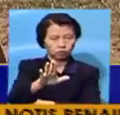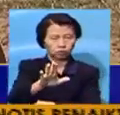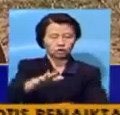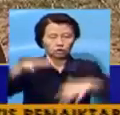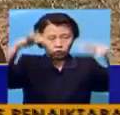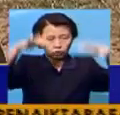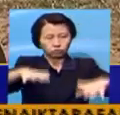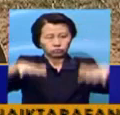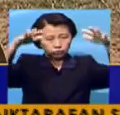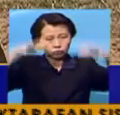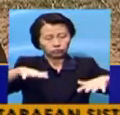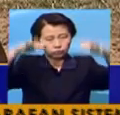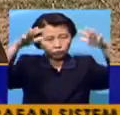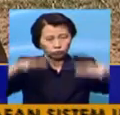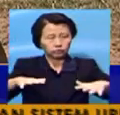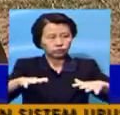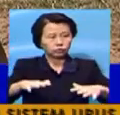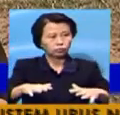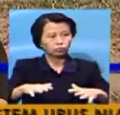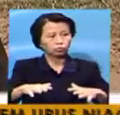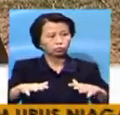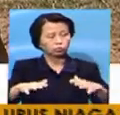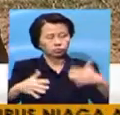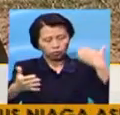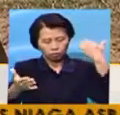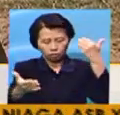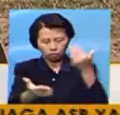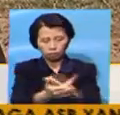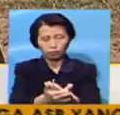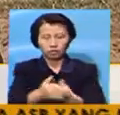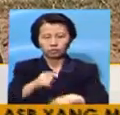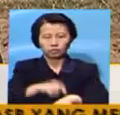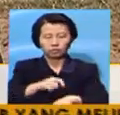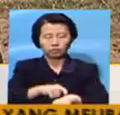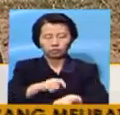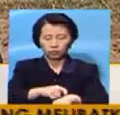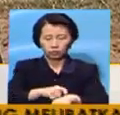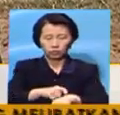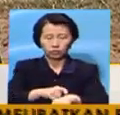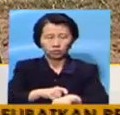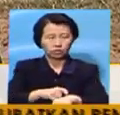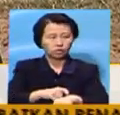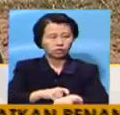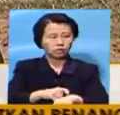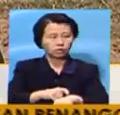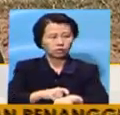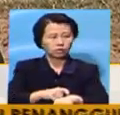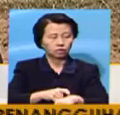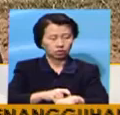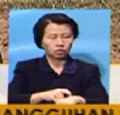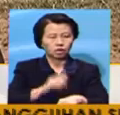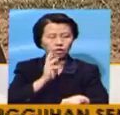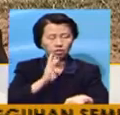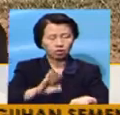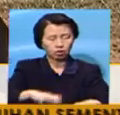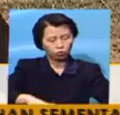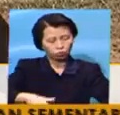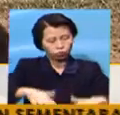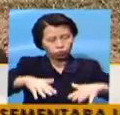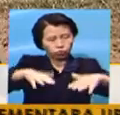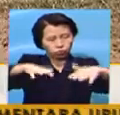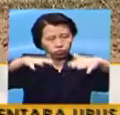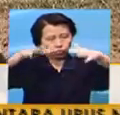hujan hujan sampai pukul anggaran pukul naik rumah pukul 7ulah